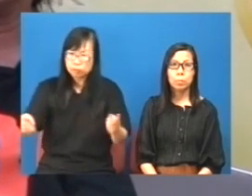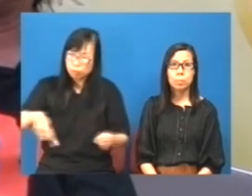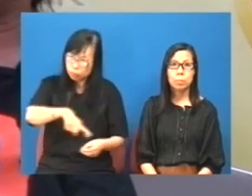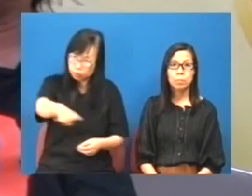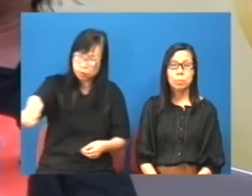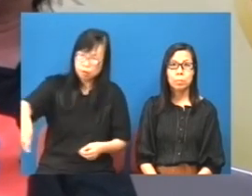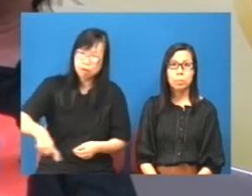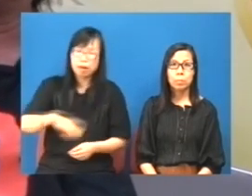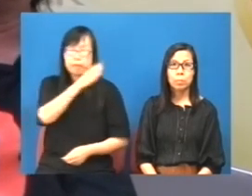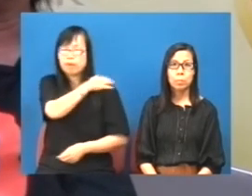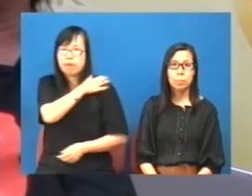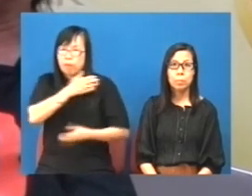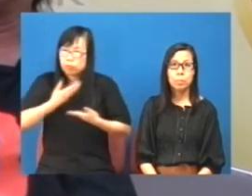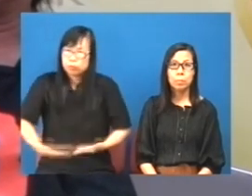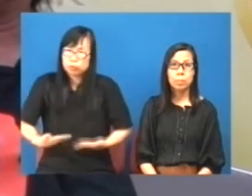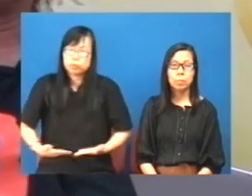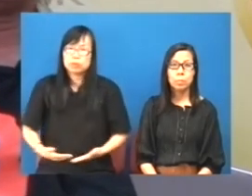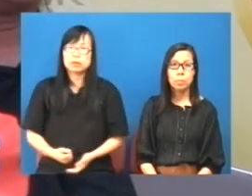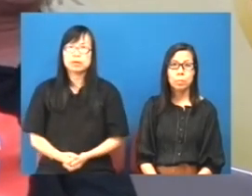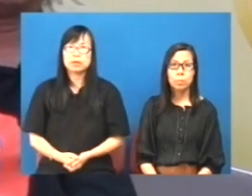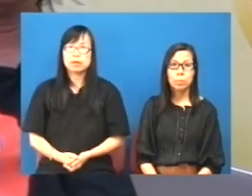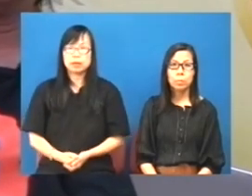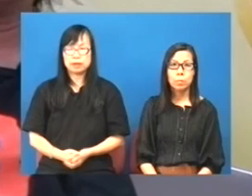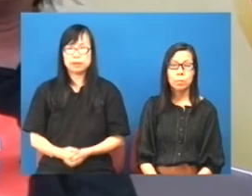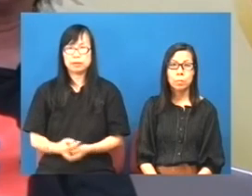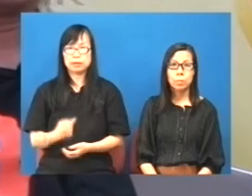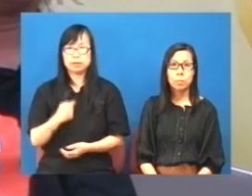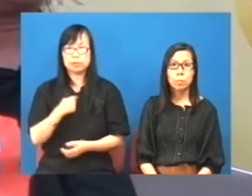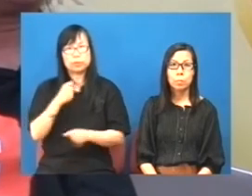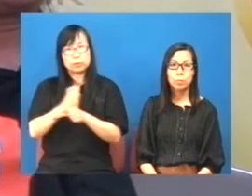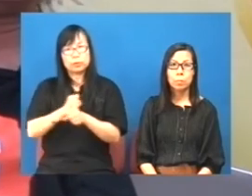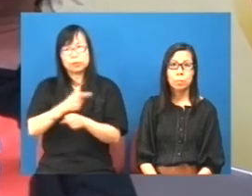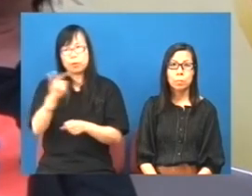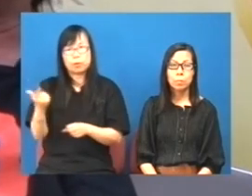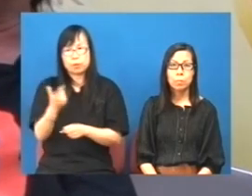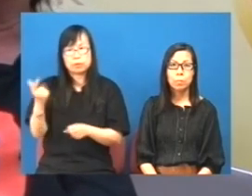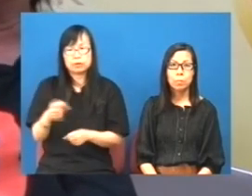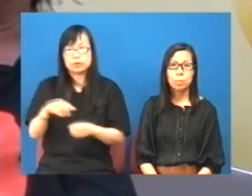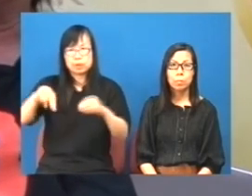其實在某個角度來說你一定是要做多些球場第一